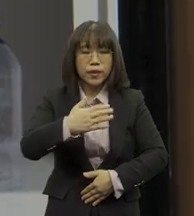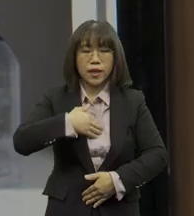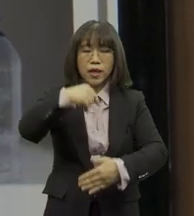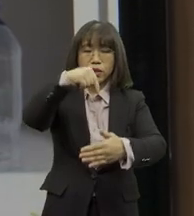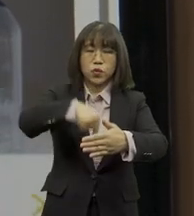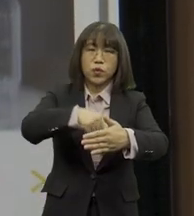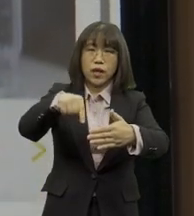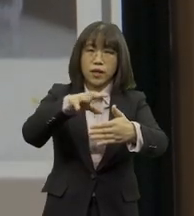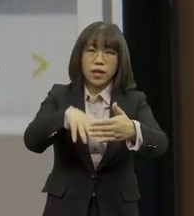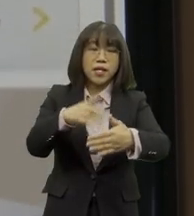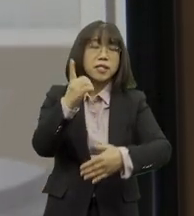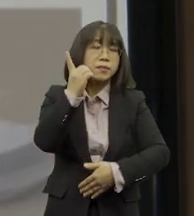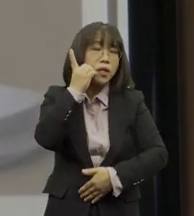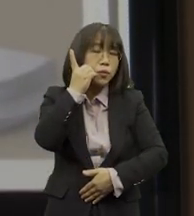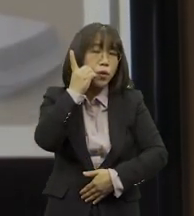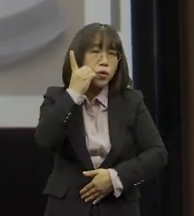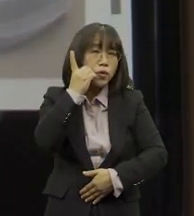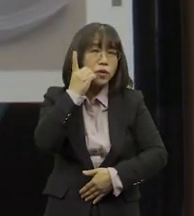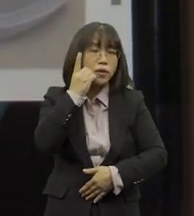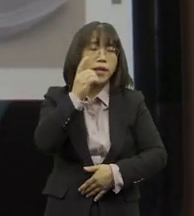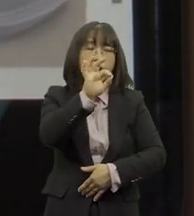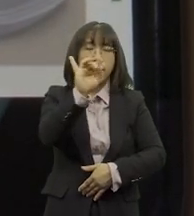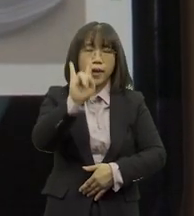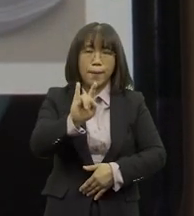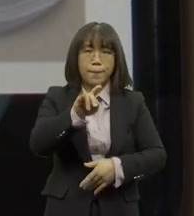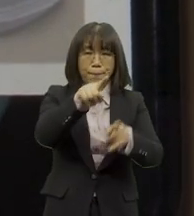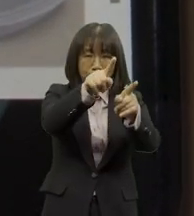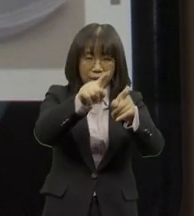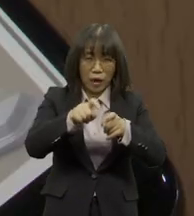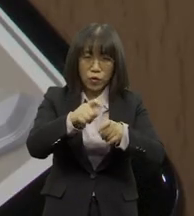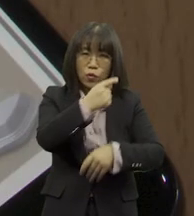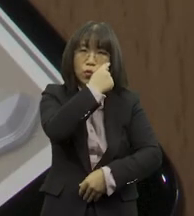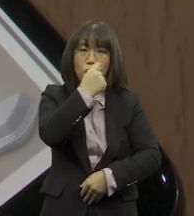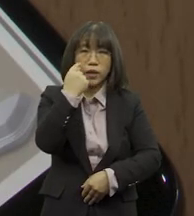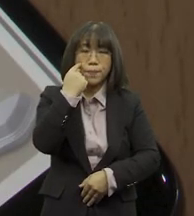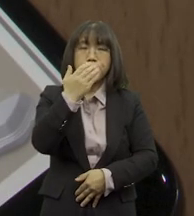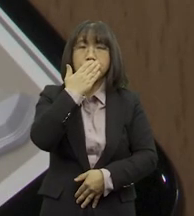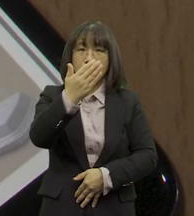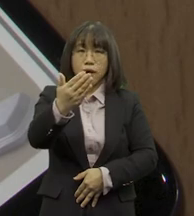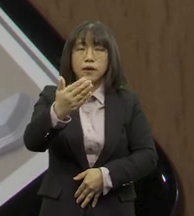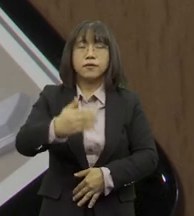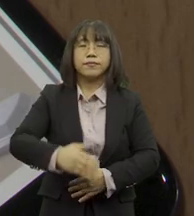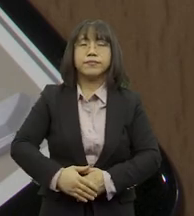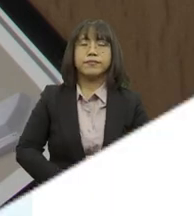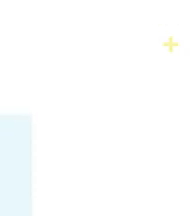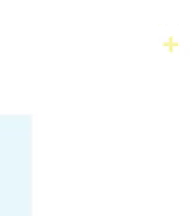내 손안의 분리배출 스마트폰 어플리케이션을 다운받으면 확인할 수 있습니다.